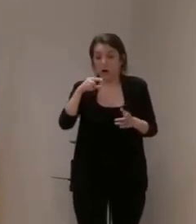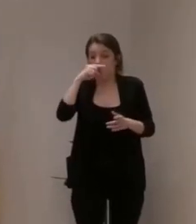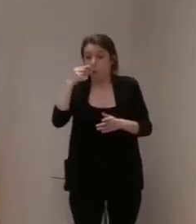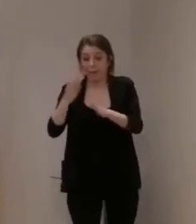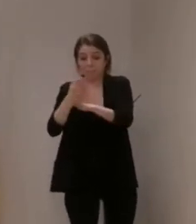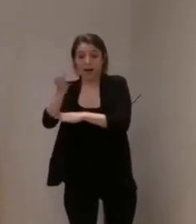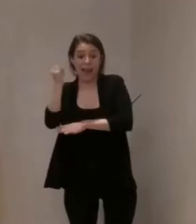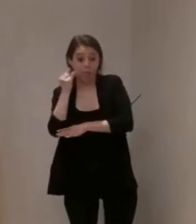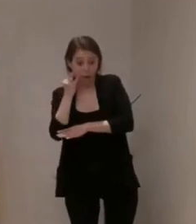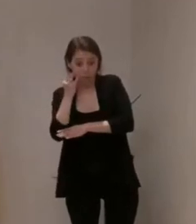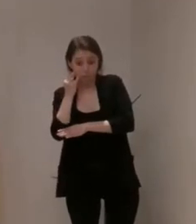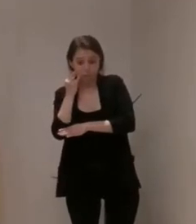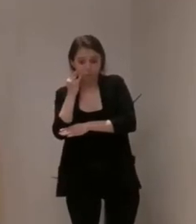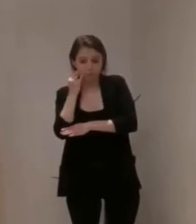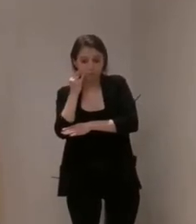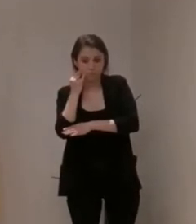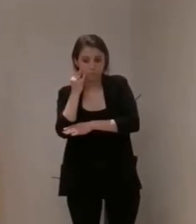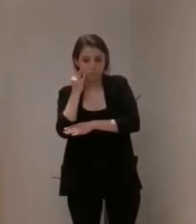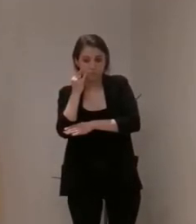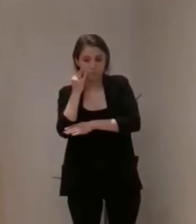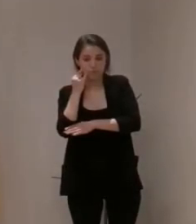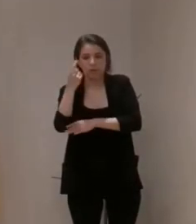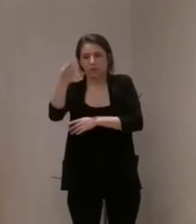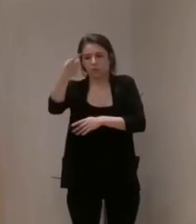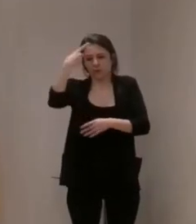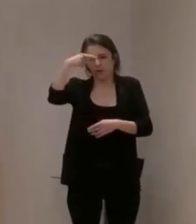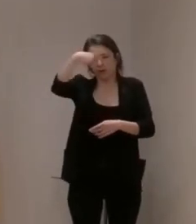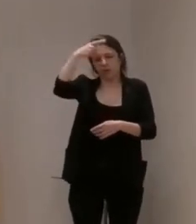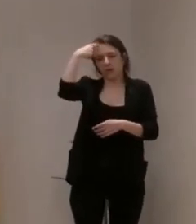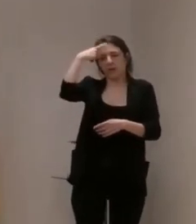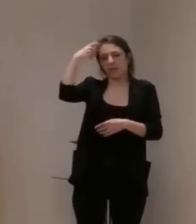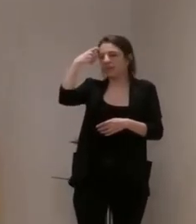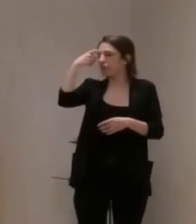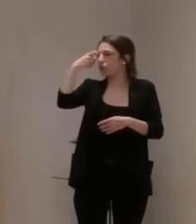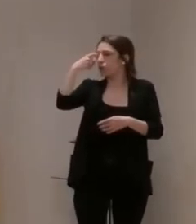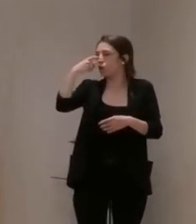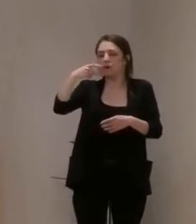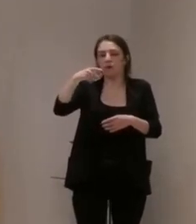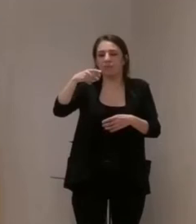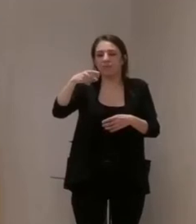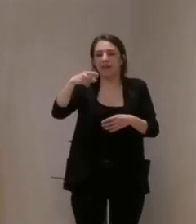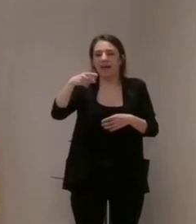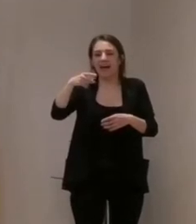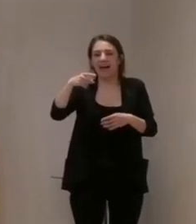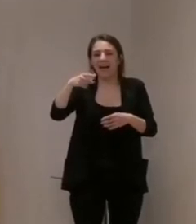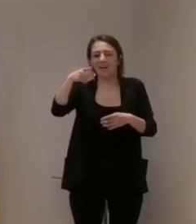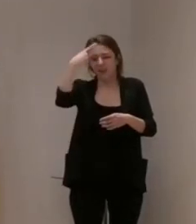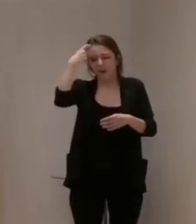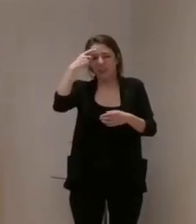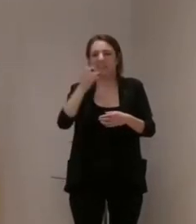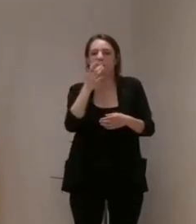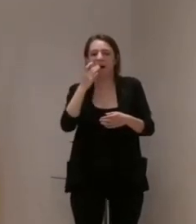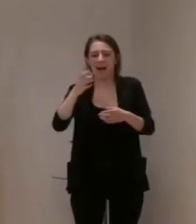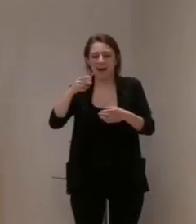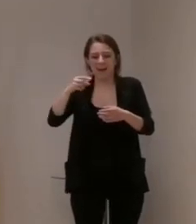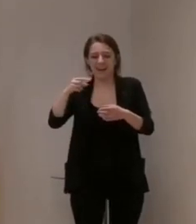anaven al vàter, en aquell moment, no sé si ho recordareu, sempre hi havia un ganxo a la paret, amb els bars, amb paper de diari